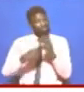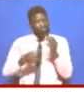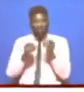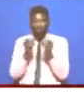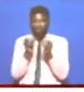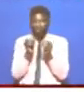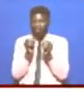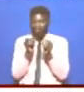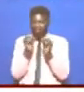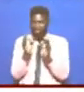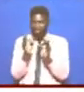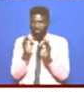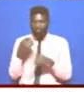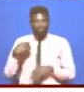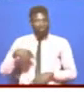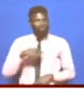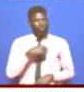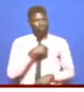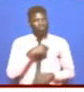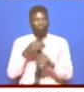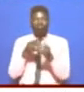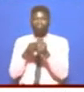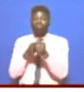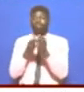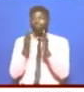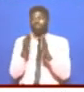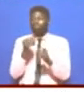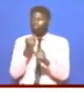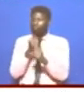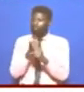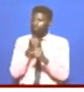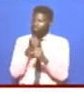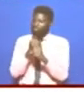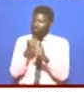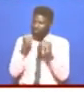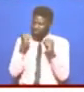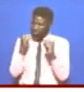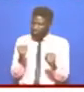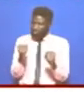tukijikakamua kama viongozi, tufanye kazi pamoja,